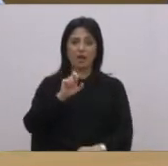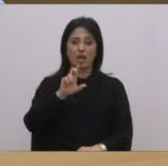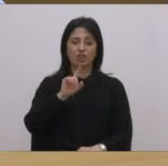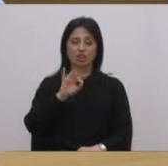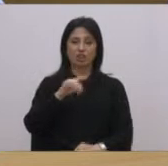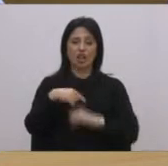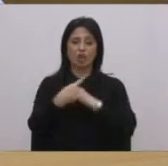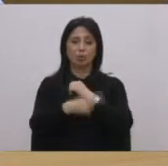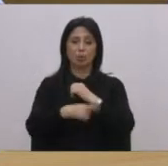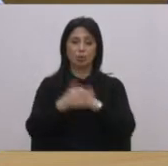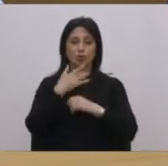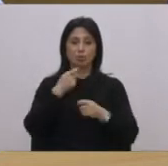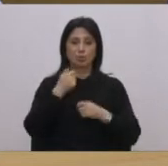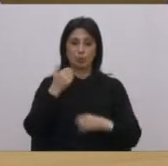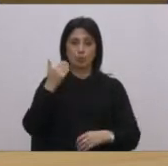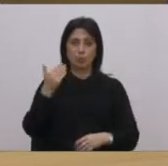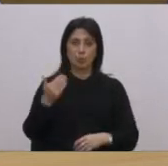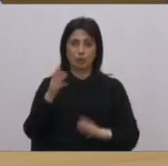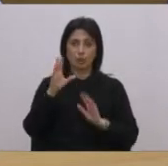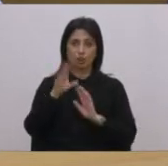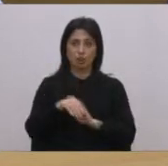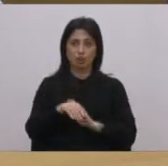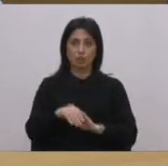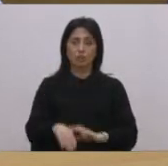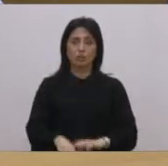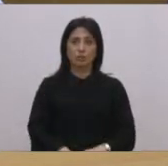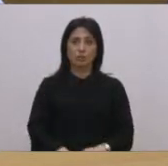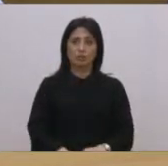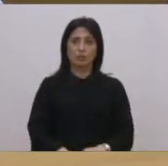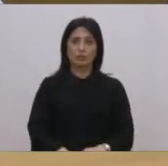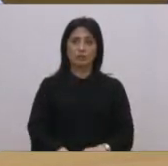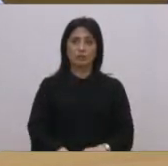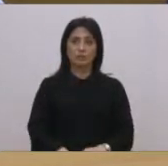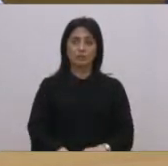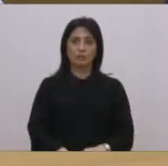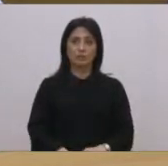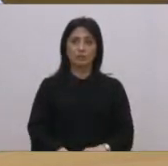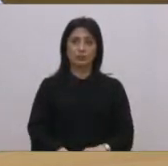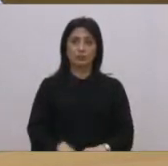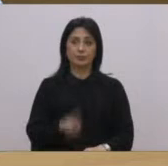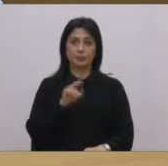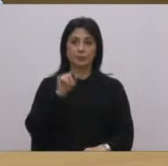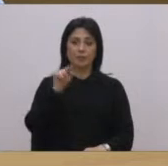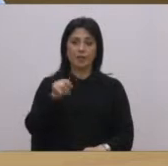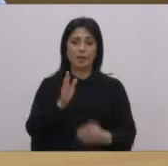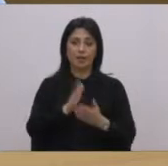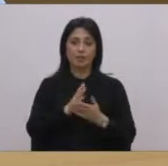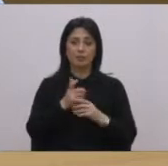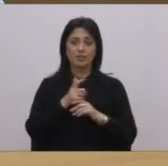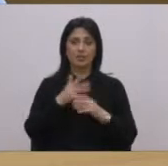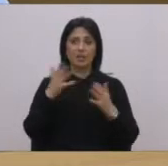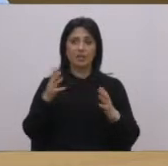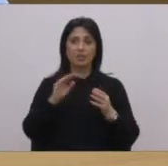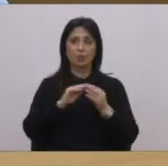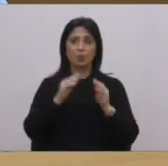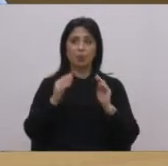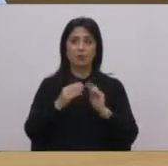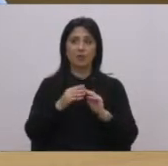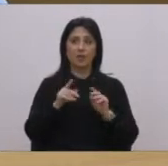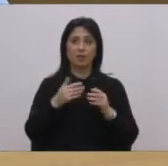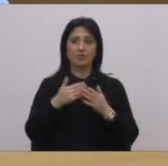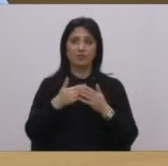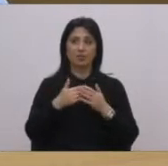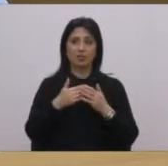დუშეთის მუნიციპალიტეტის ტერიტორიაზე შედის, ტერიტორიაში შედის და იქ არსებობს ძალიან დიდი პრობლემა ასე